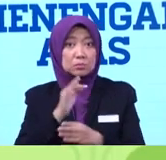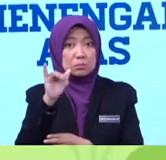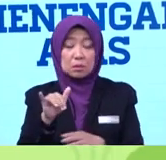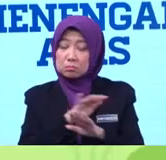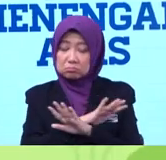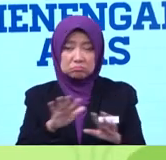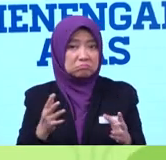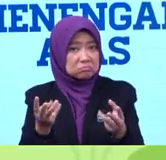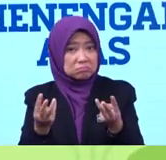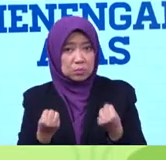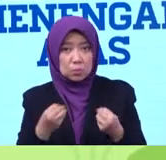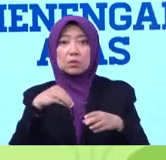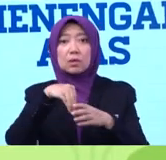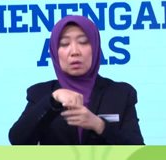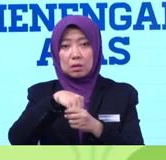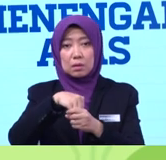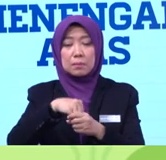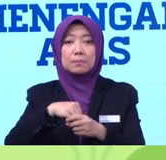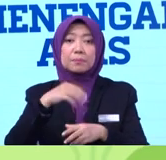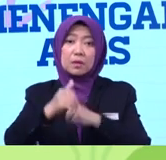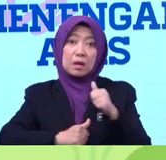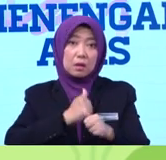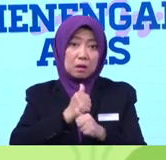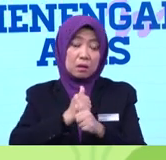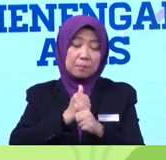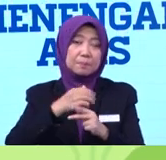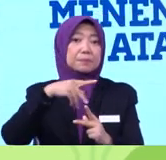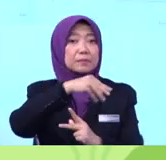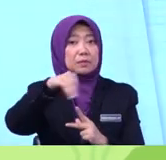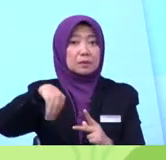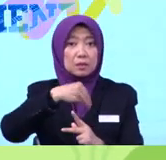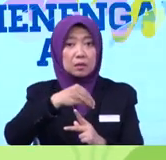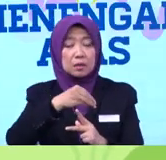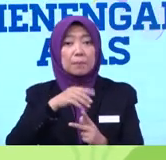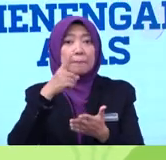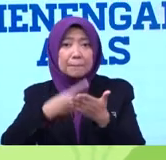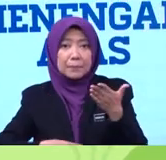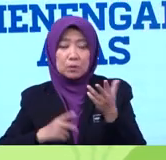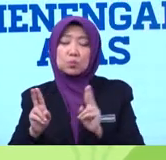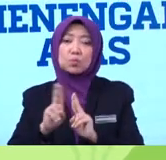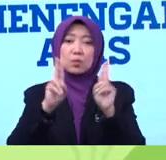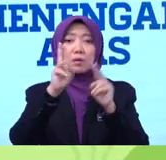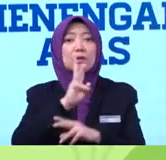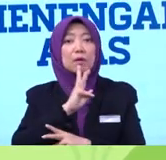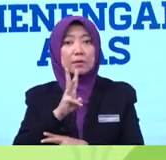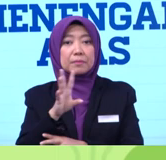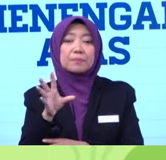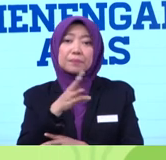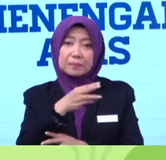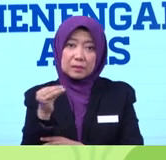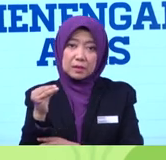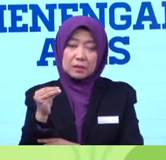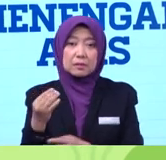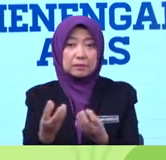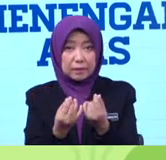dikehendaki dalam komponen alam sekitar yaitu udara air dan tanah dan